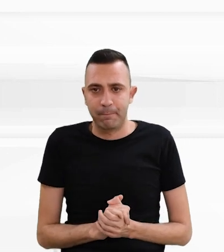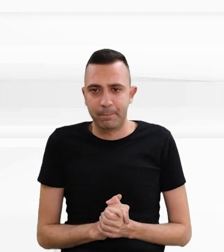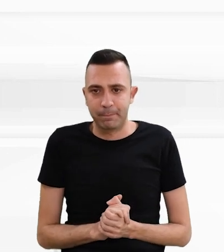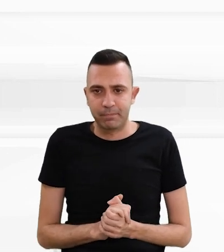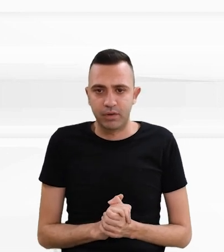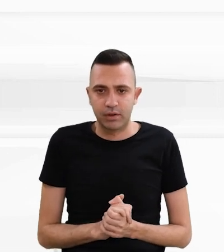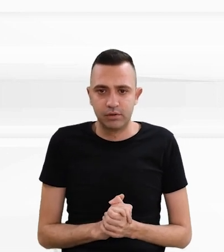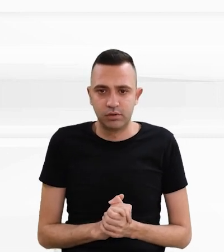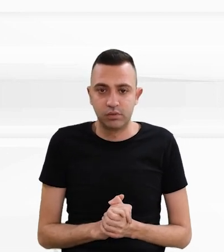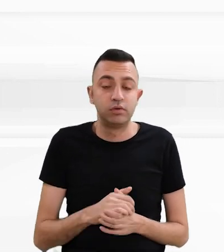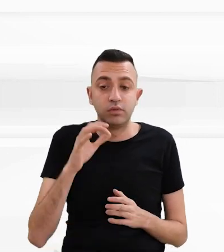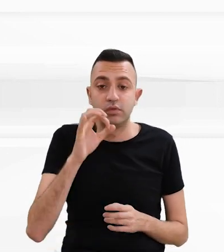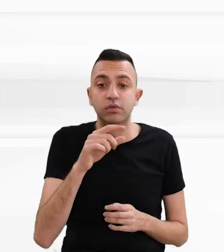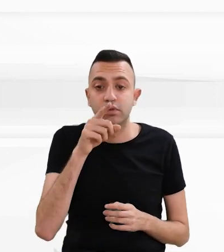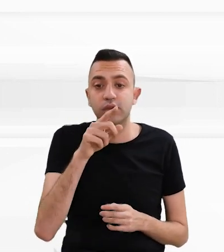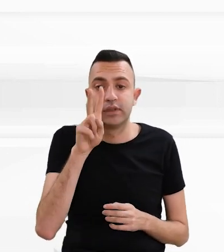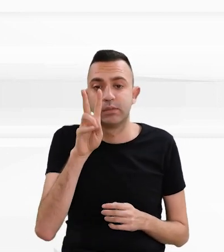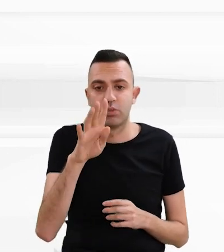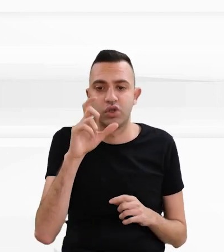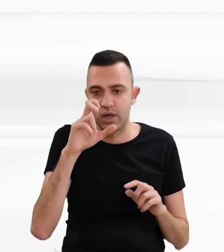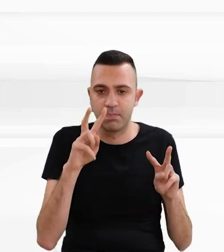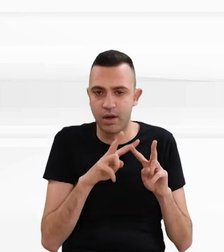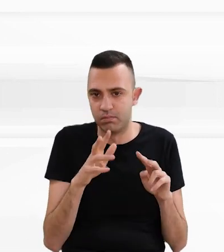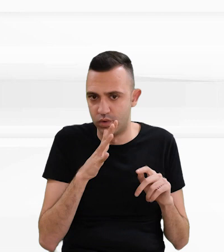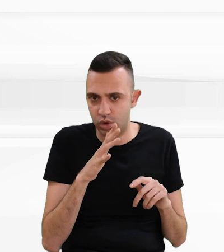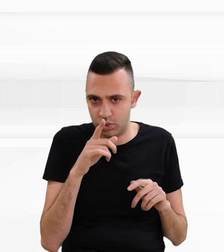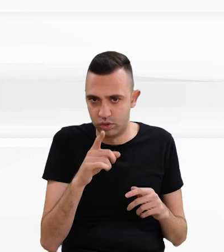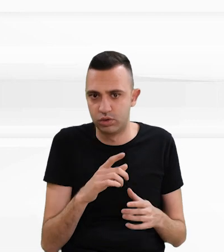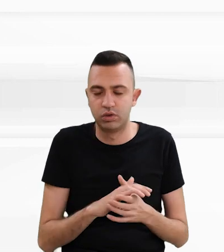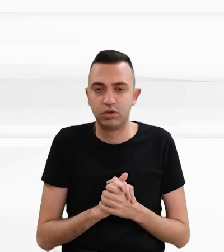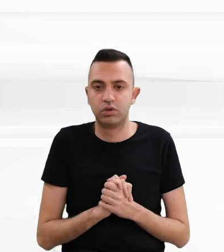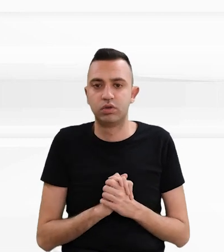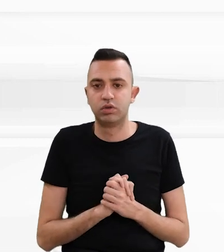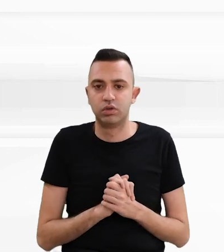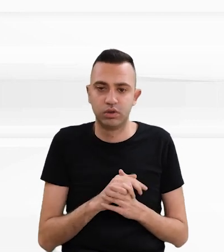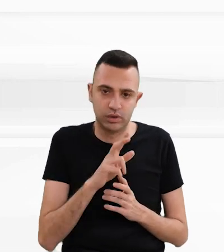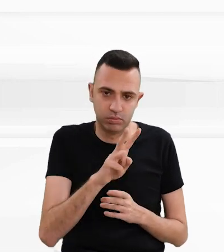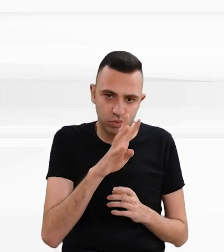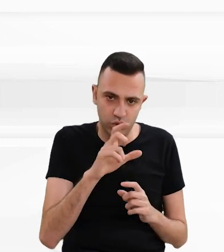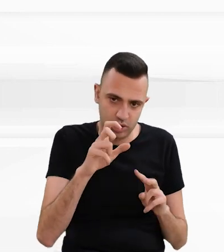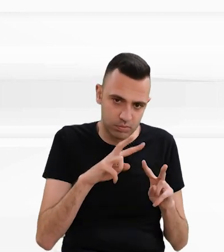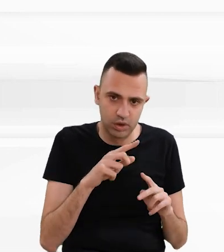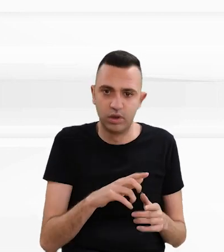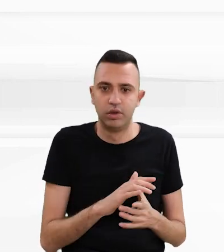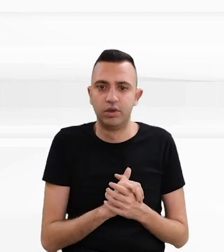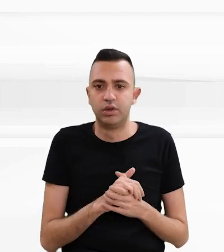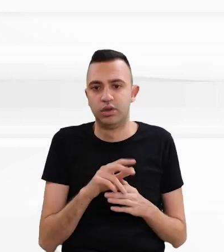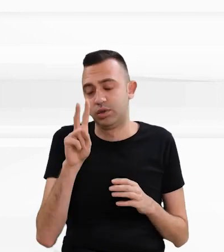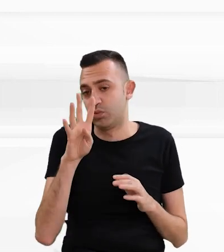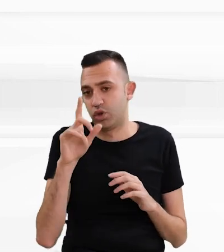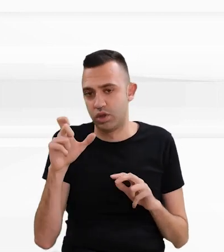birde buradaki 24 santimetre mi biliyorsak 24 santimetreye 24 santimetreye